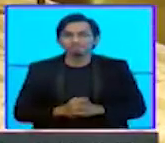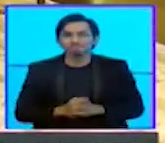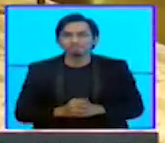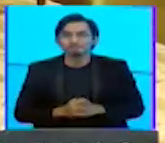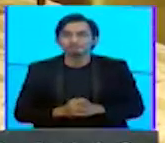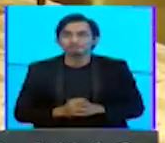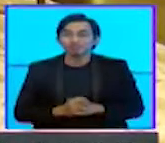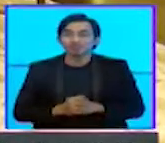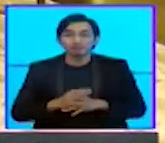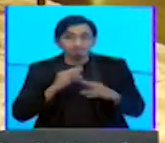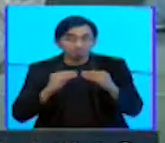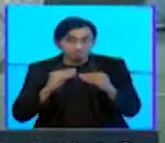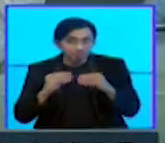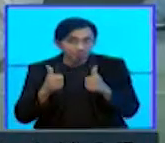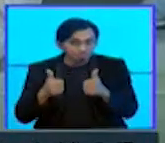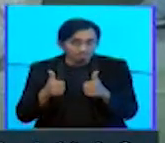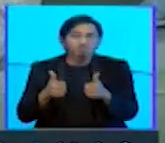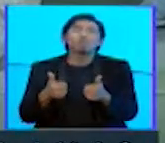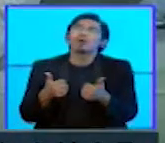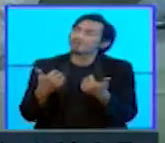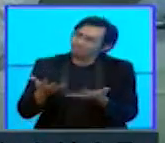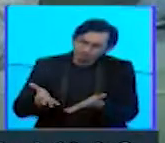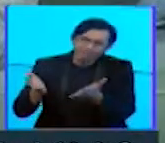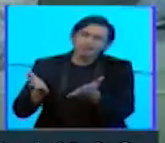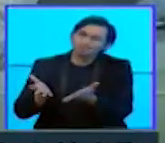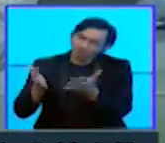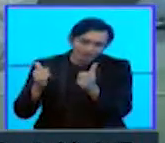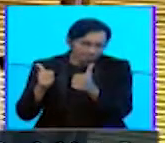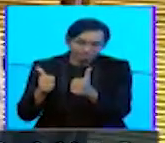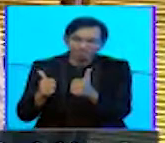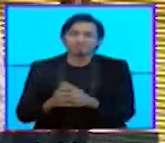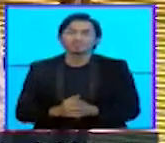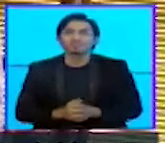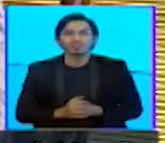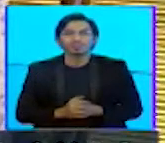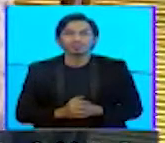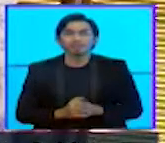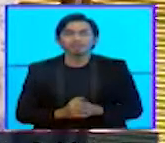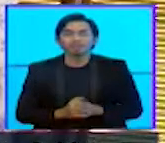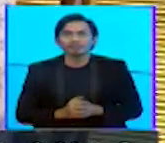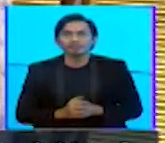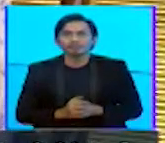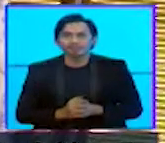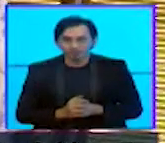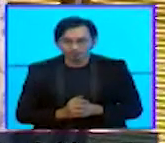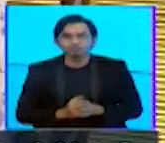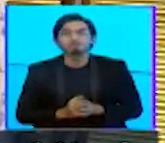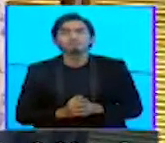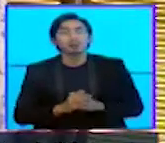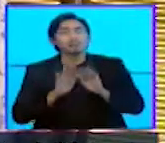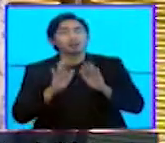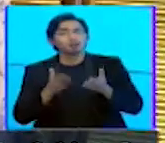berbincang-bincang ya? Boleh banget, banget. Boleh banget, banget ya, Bang. Nah, kalau biasanya Bang Sandi mungkin sama Mpok Nur kalau muncul di media itu